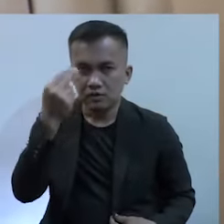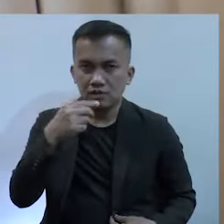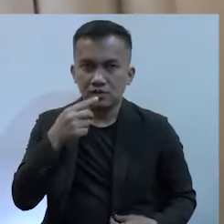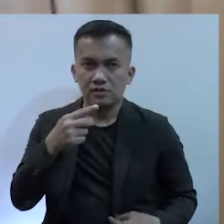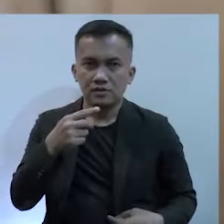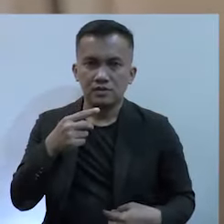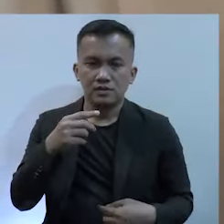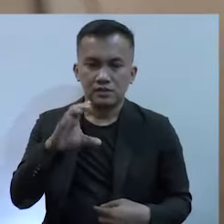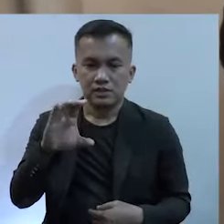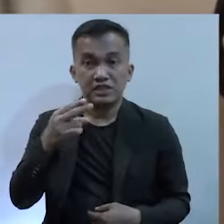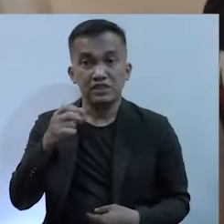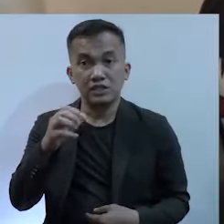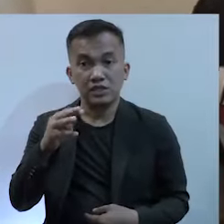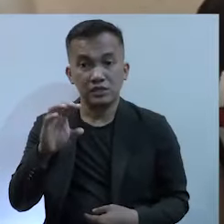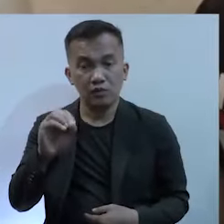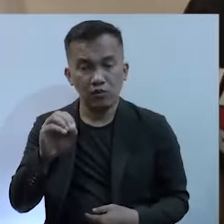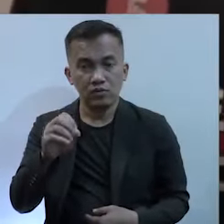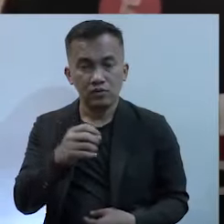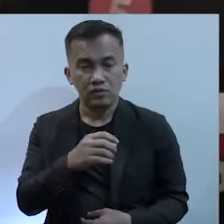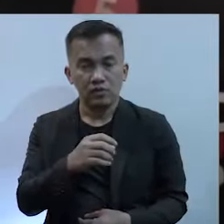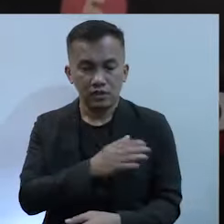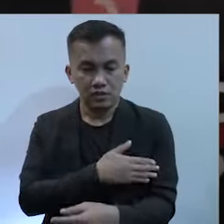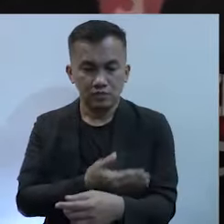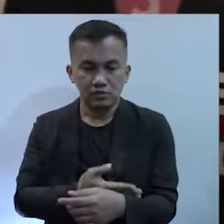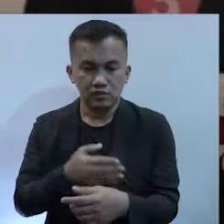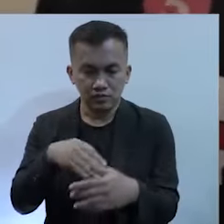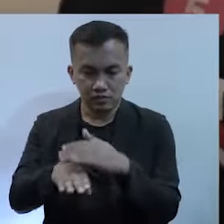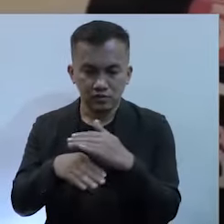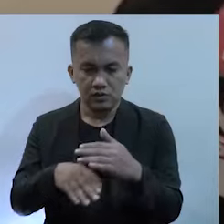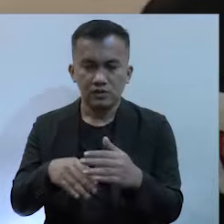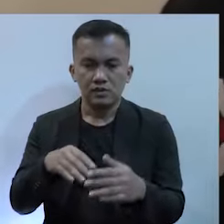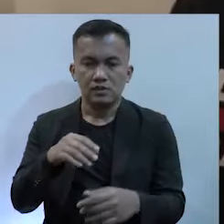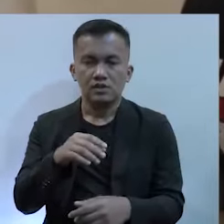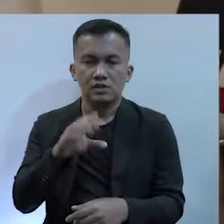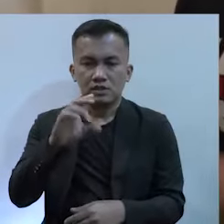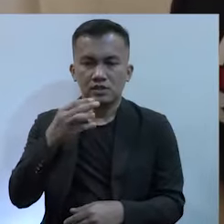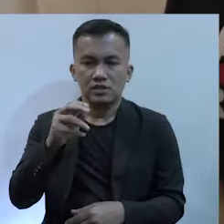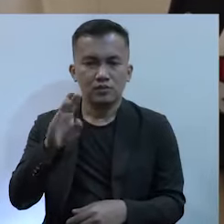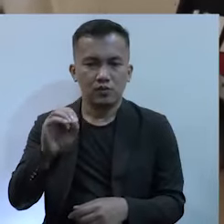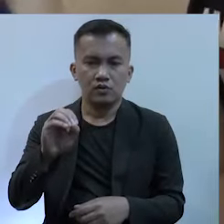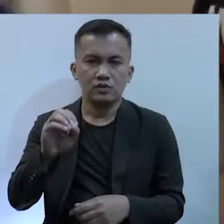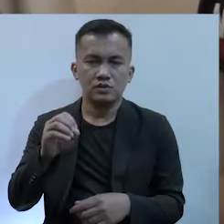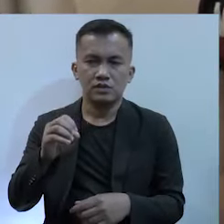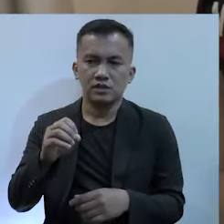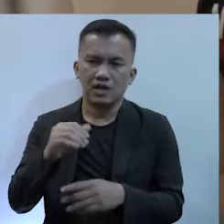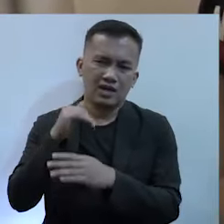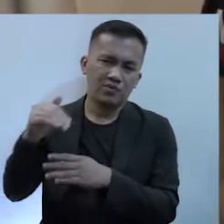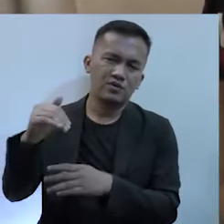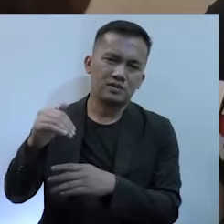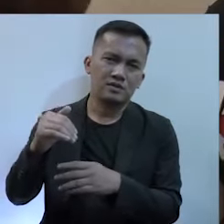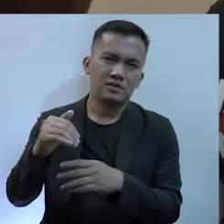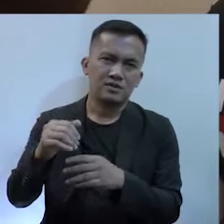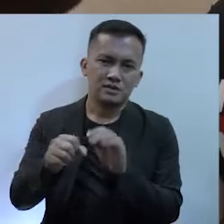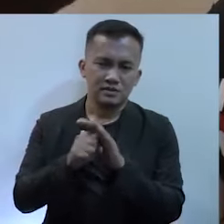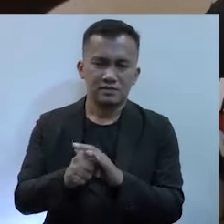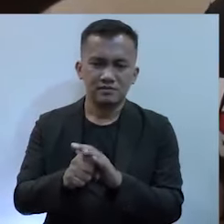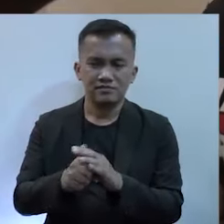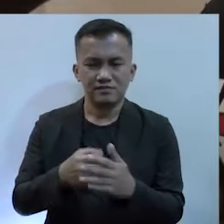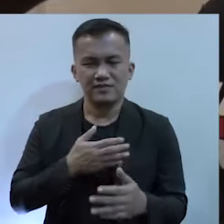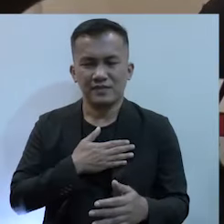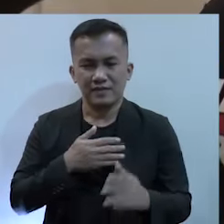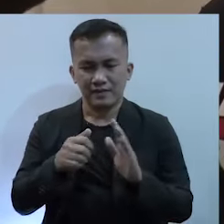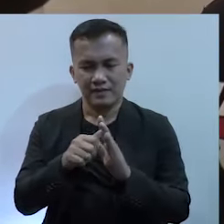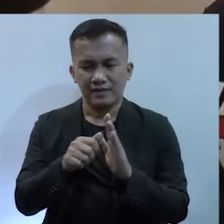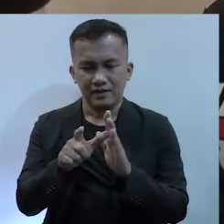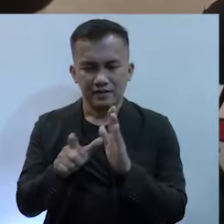Catholic. Kine-chemo pa yung anak ko. Undergoing yung chemotherapy niya. Kaya, iwas lang muna kami sa stress. As per my